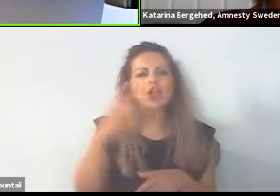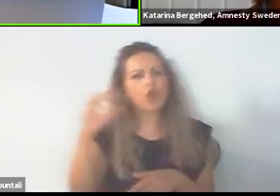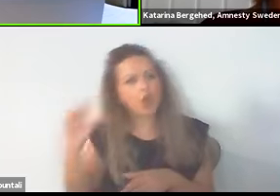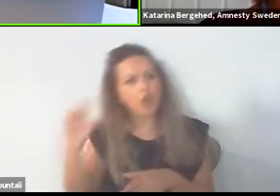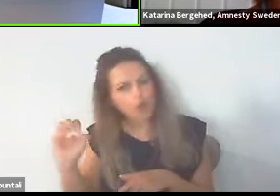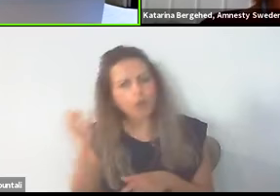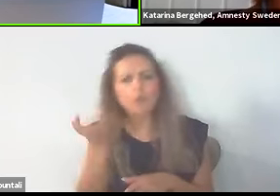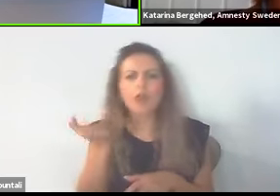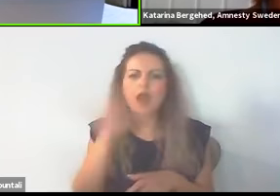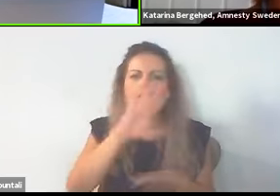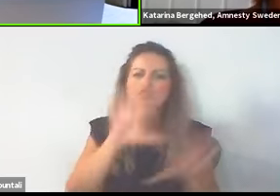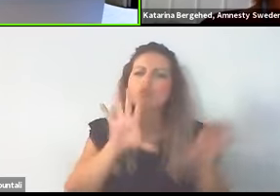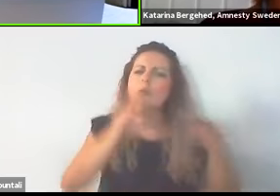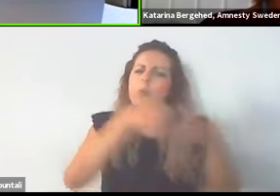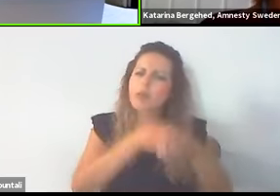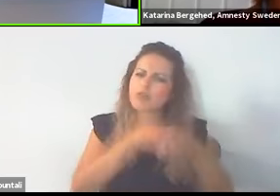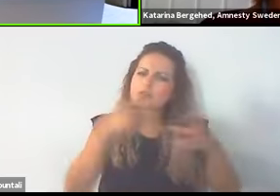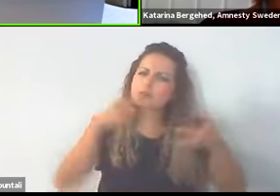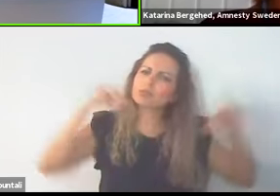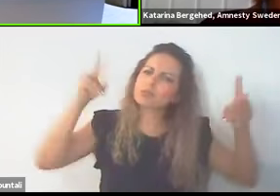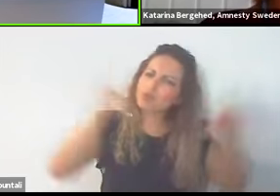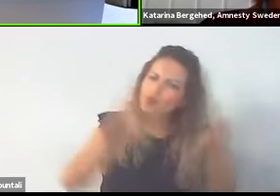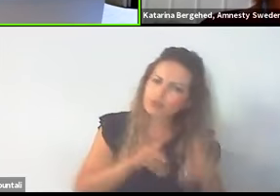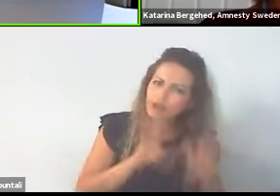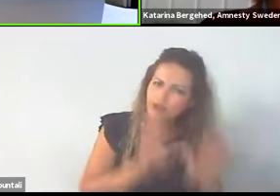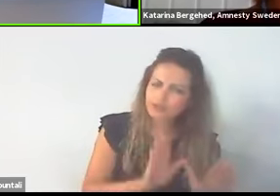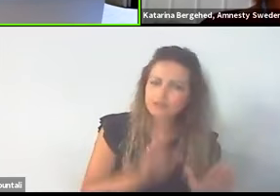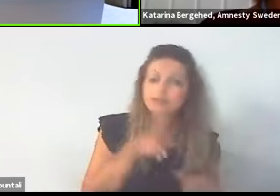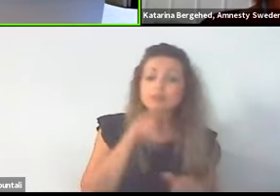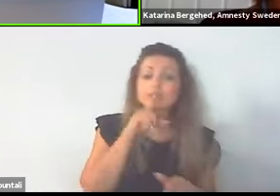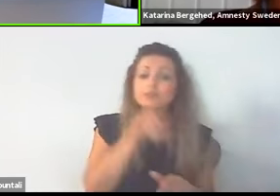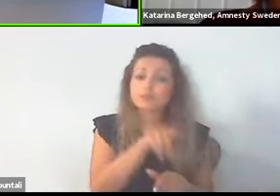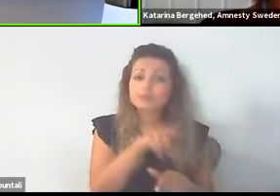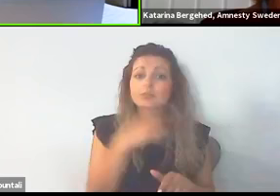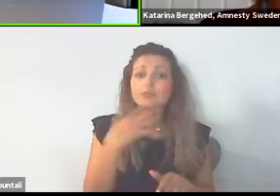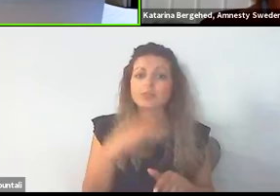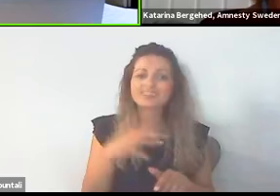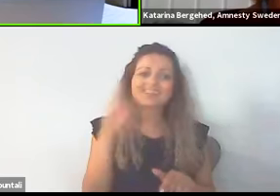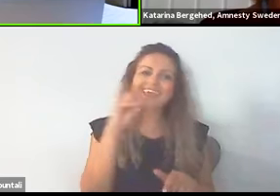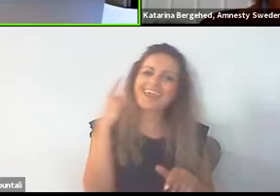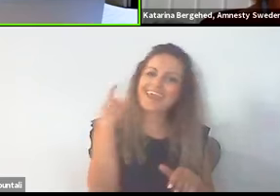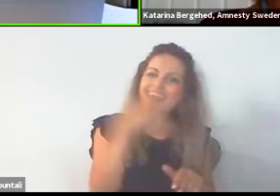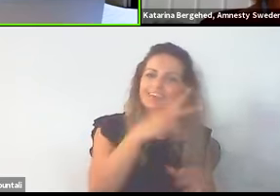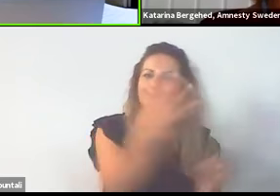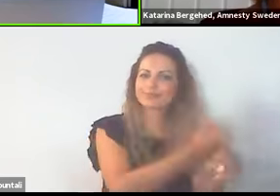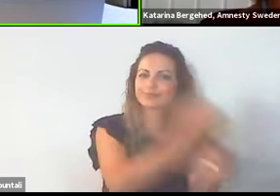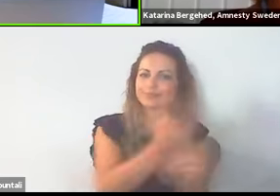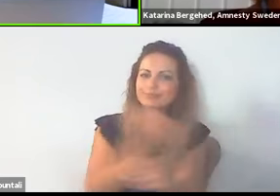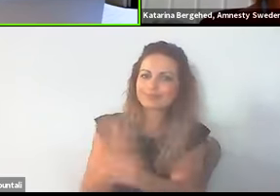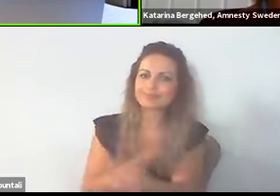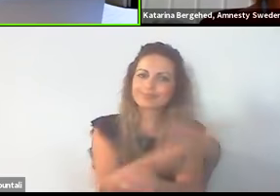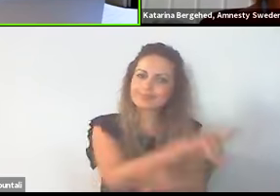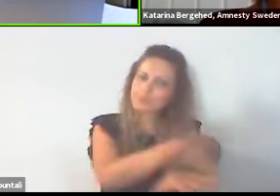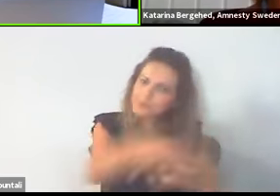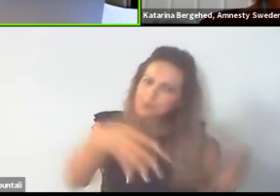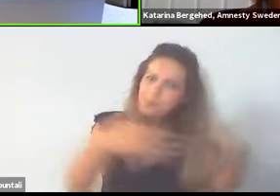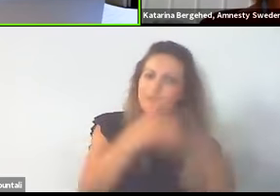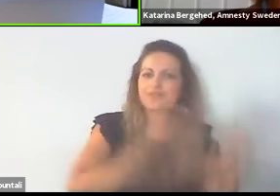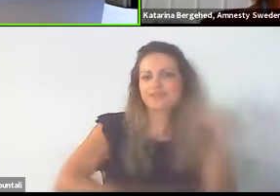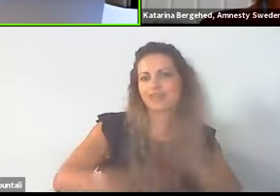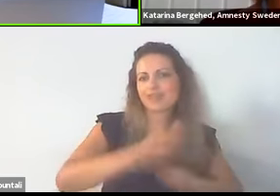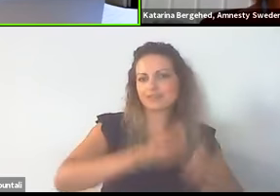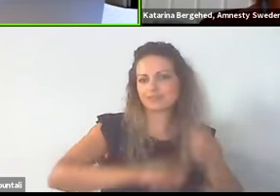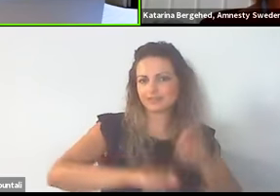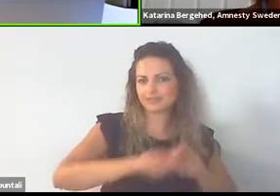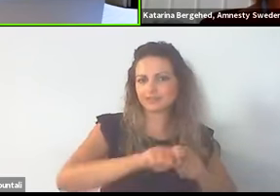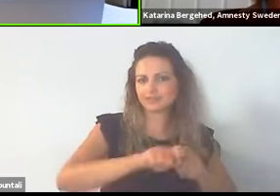είναι μικρότερες, πολλές από τις οποίες έχουν δημιουργηθεί οι ίδιες από επιζήσεις βιασμού και που έχουν ακριβώς